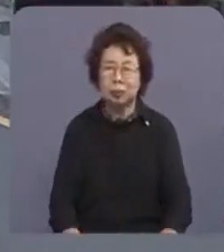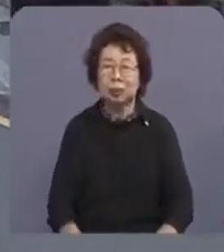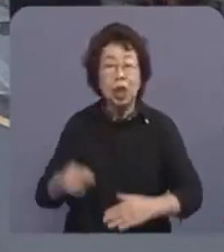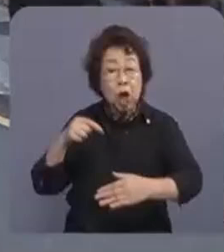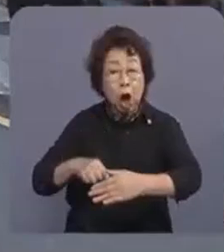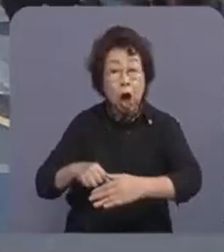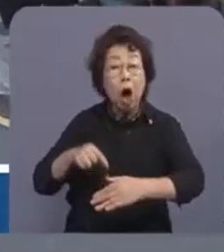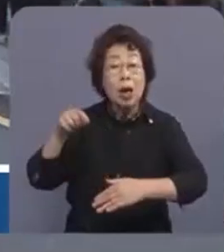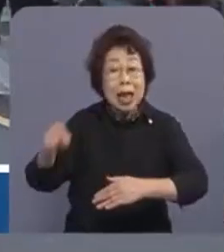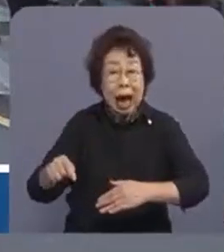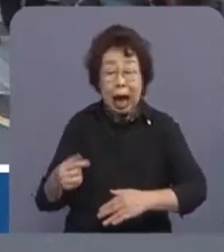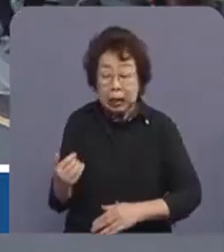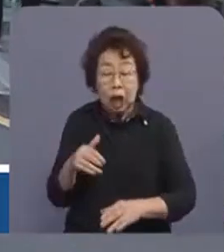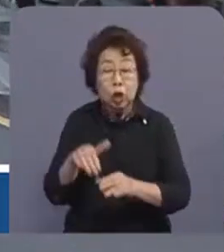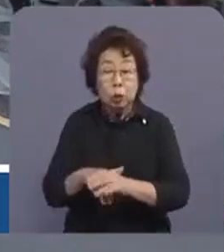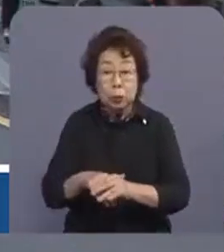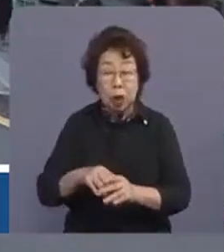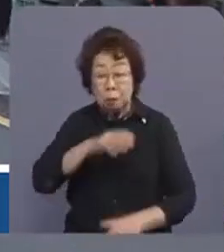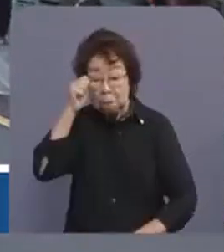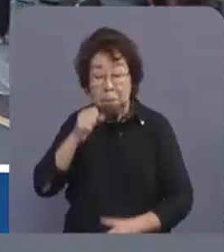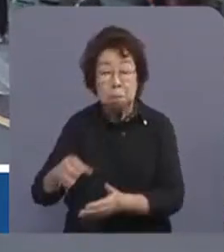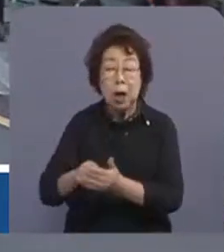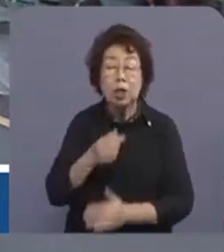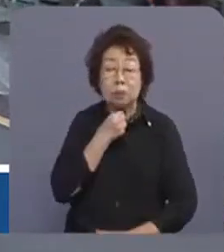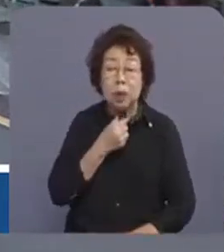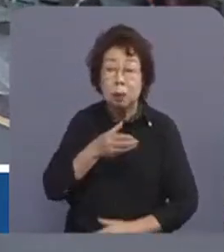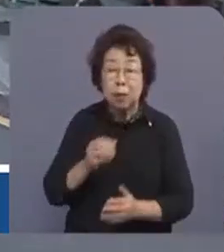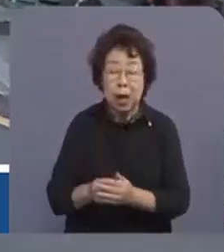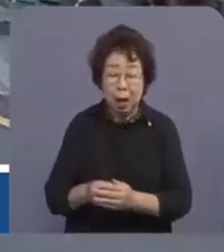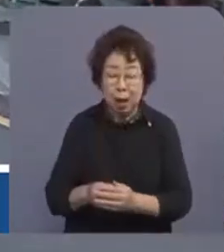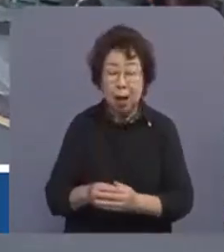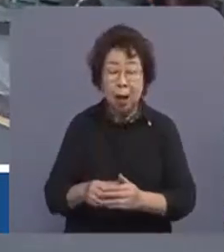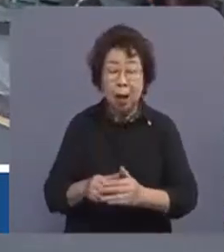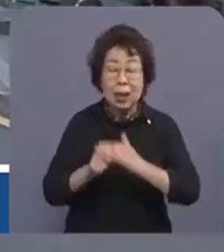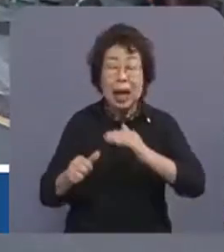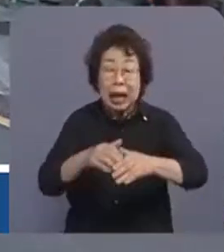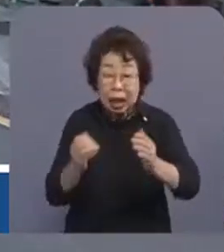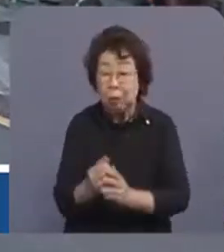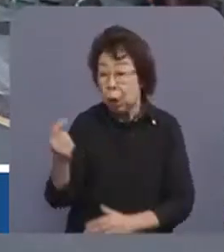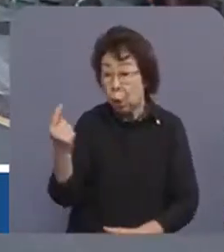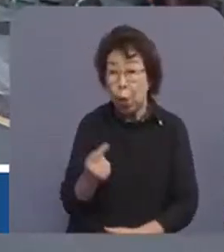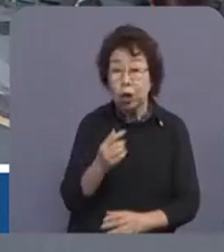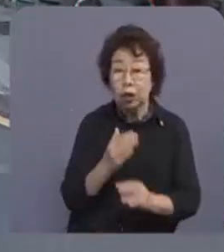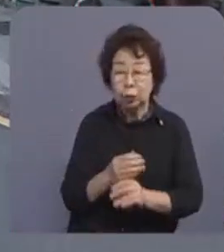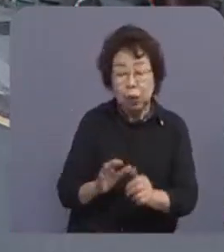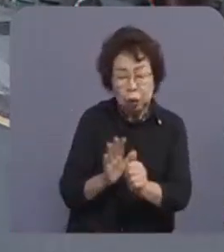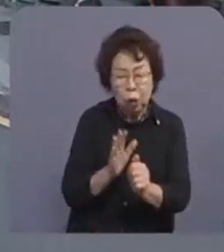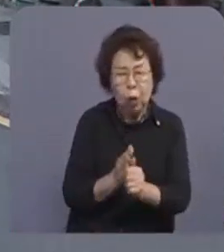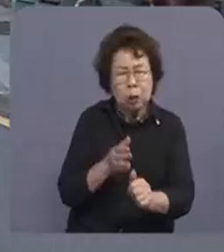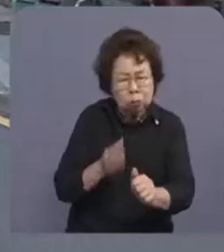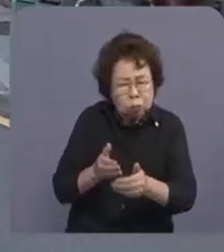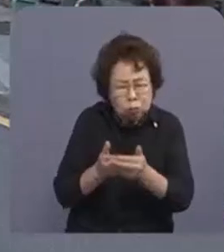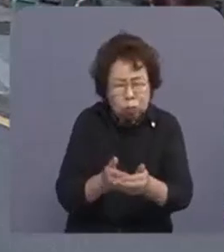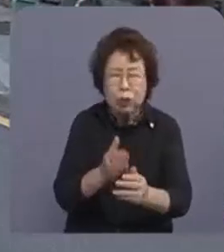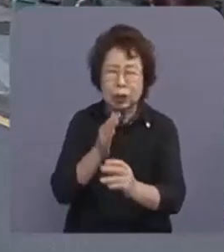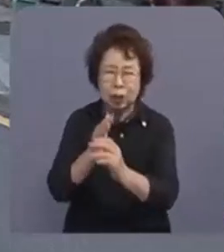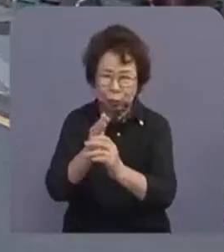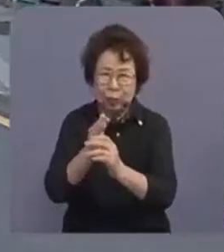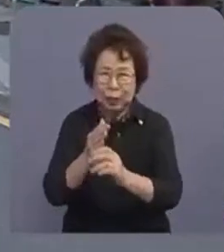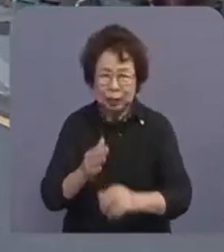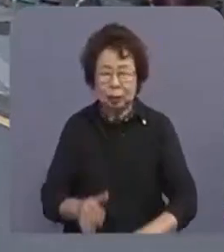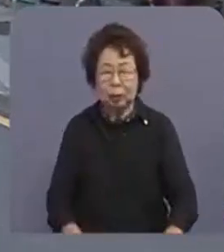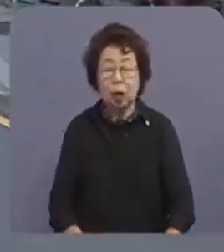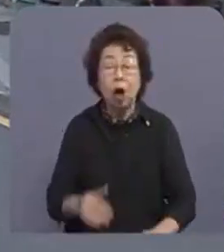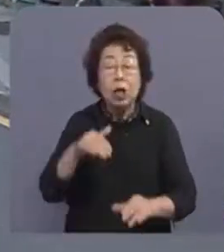여야는 사전투표에서 승기를 잡겠다는 전략으로 당대표가 잇따라 부산을 찾는 등 지지층 결집에 힘을 쏟고 있습니다.